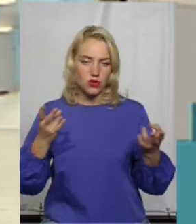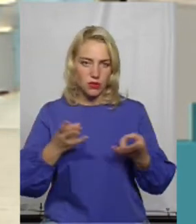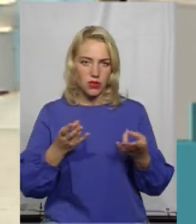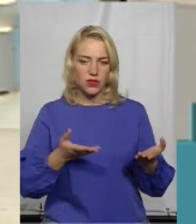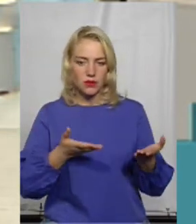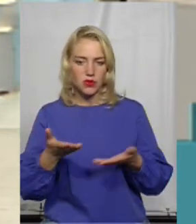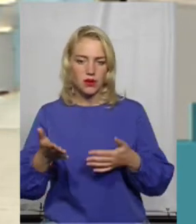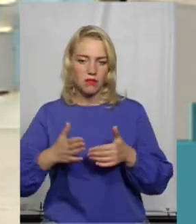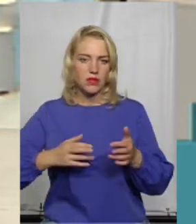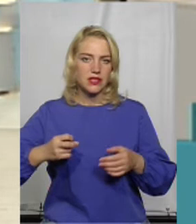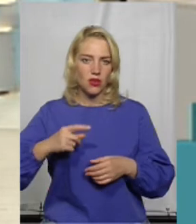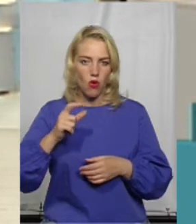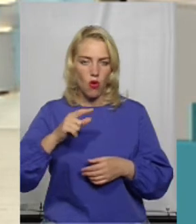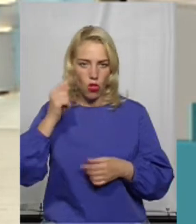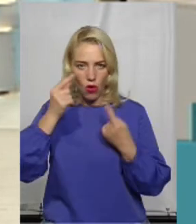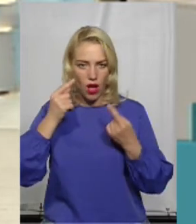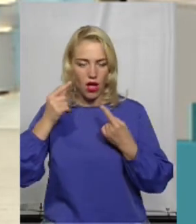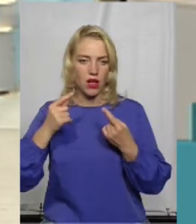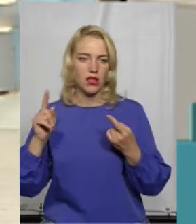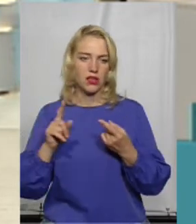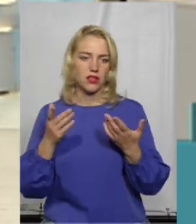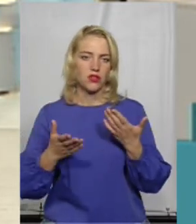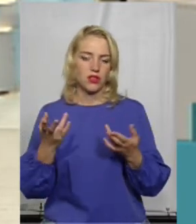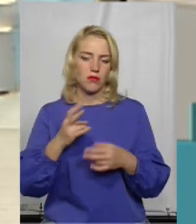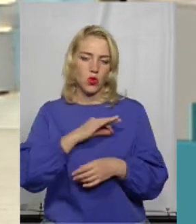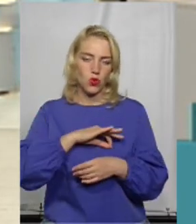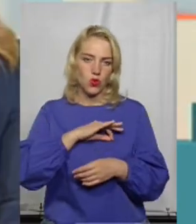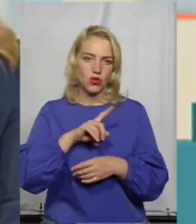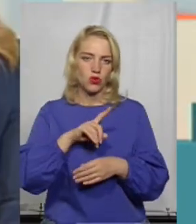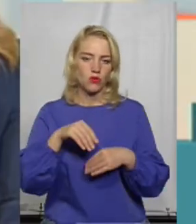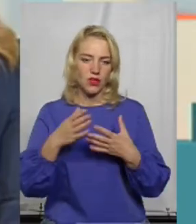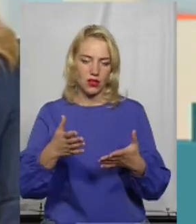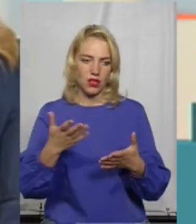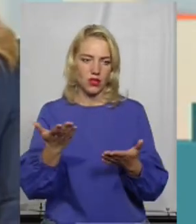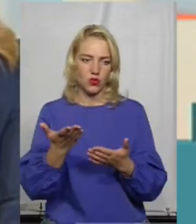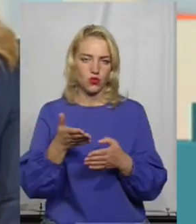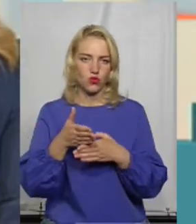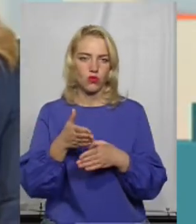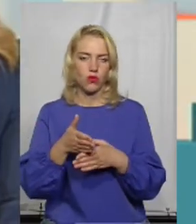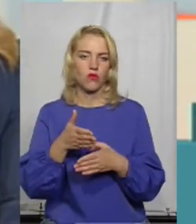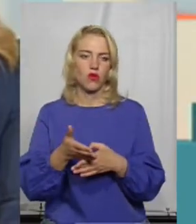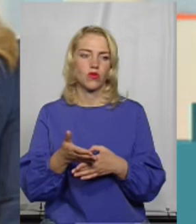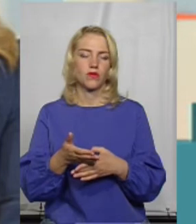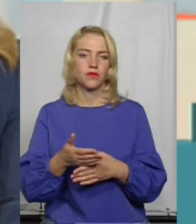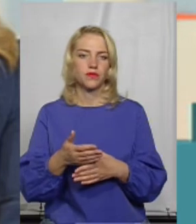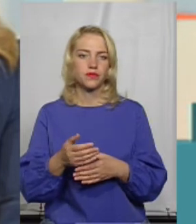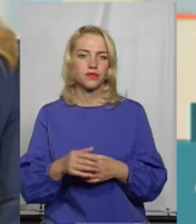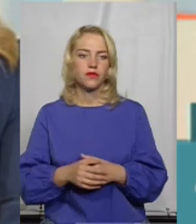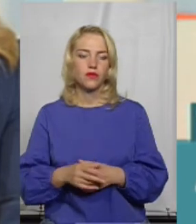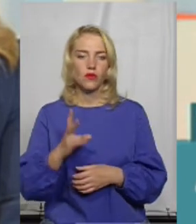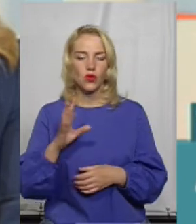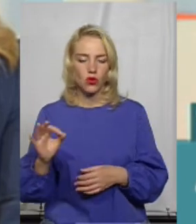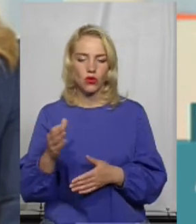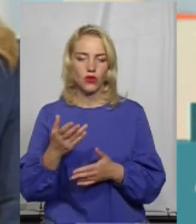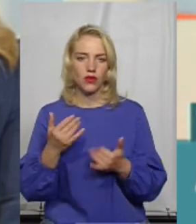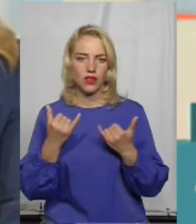і психолога, щоб з нею попрацювали. Якщо треба, то і юриста, щоб надали юридичну допомогу. Але ми